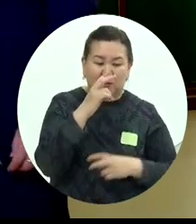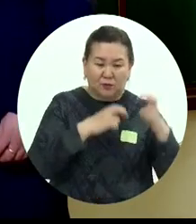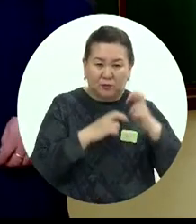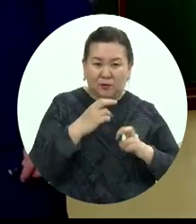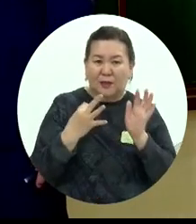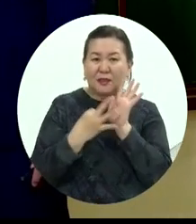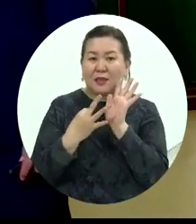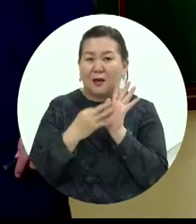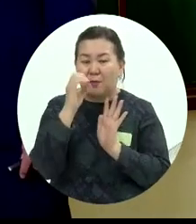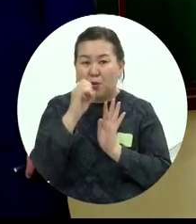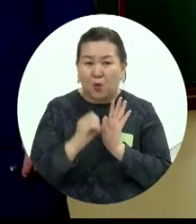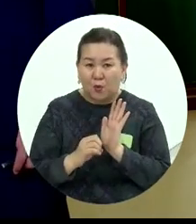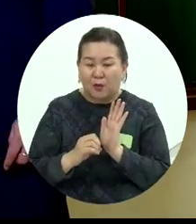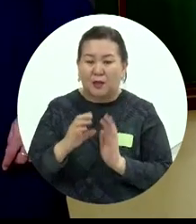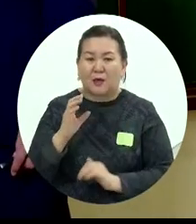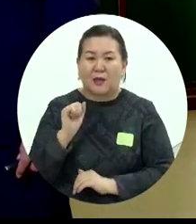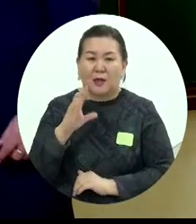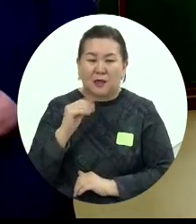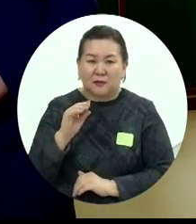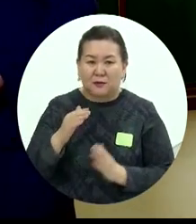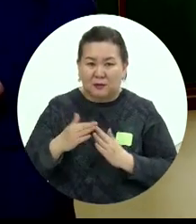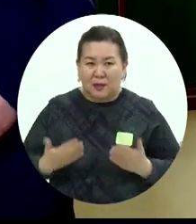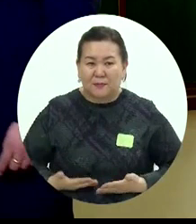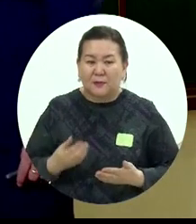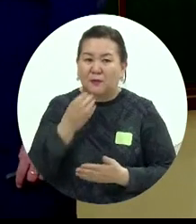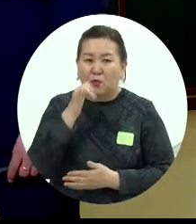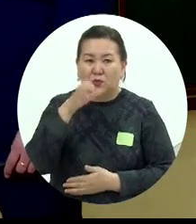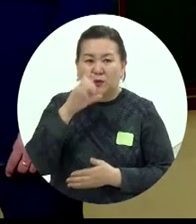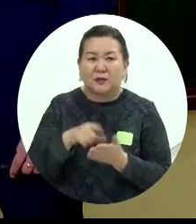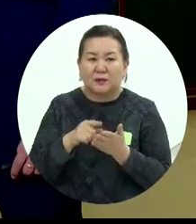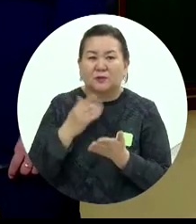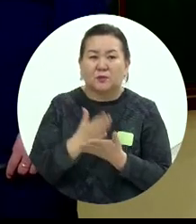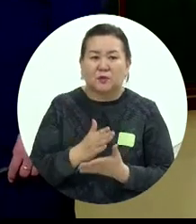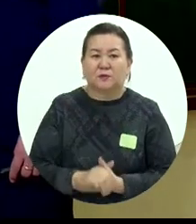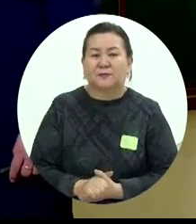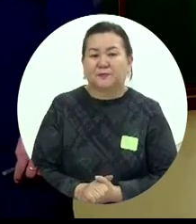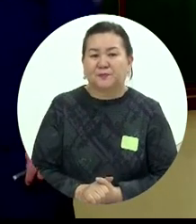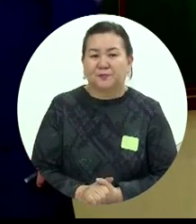8 орчим хувийг бол аж ахуйн хэрэгцээнд дүр зарцуулж байна гэж ойлгох нэ.